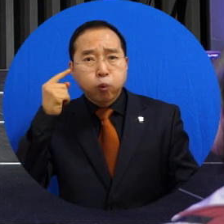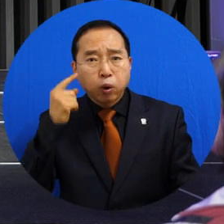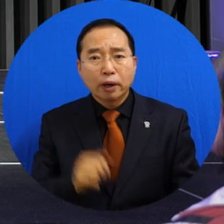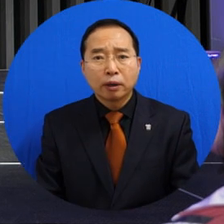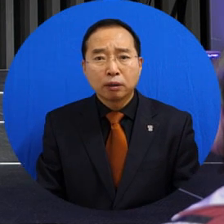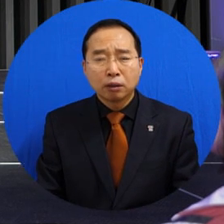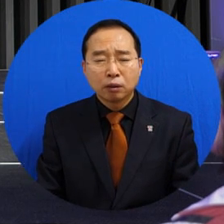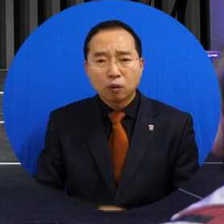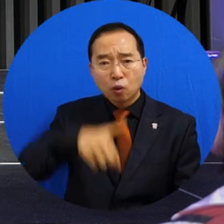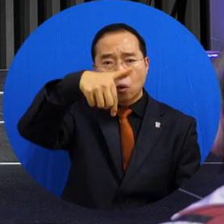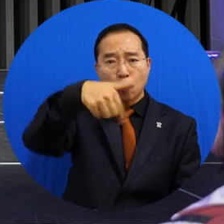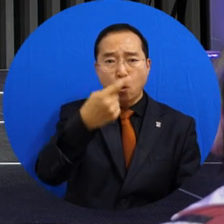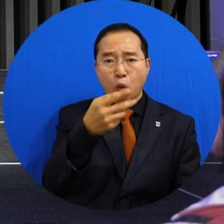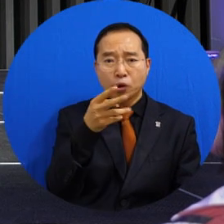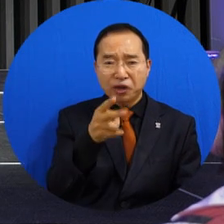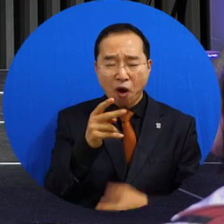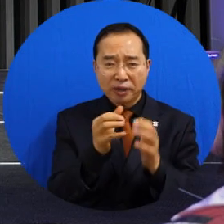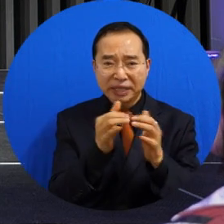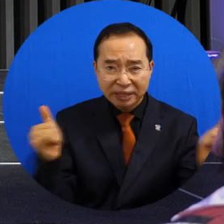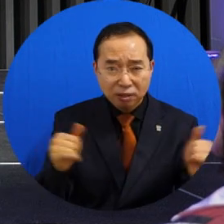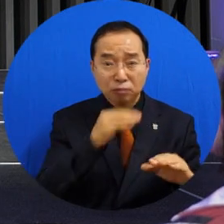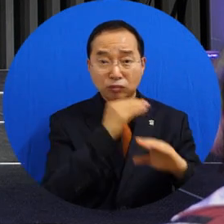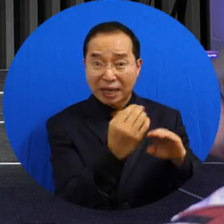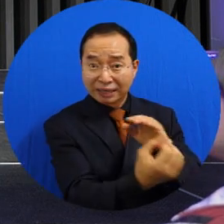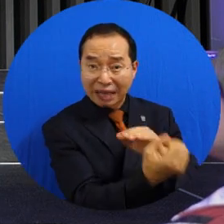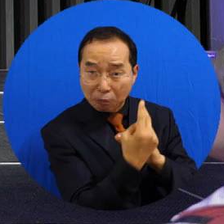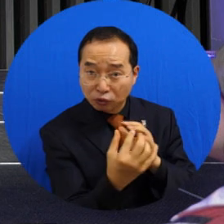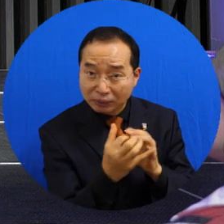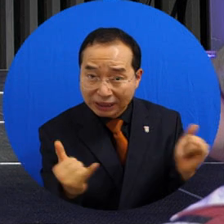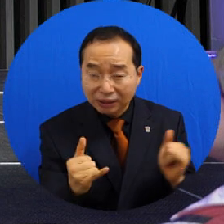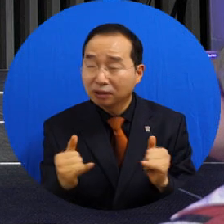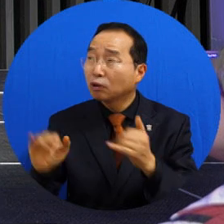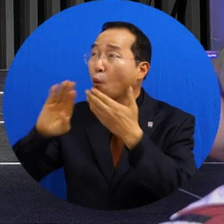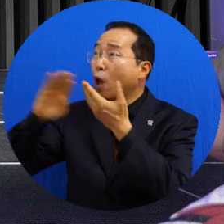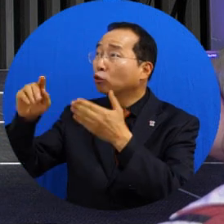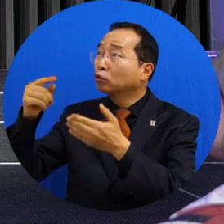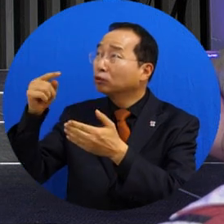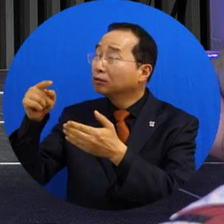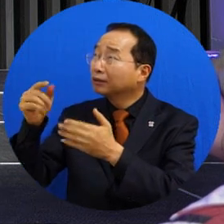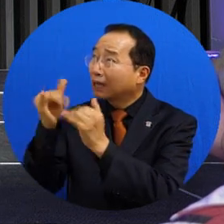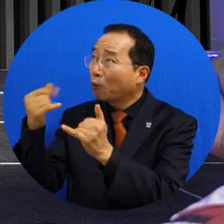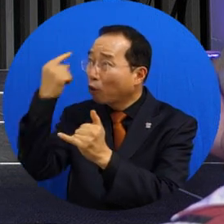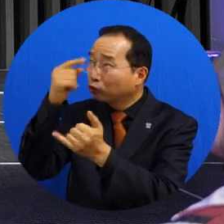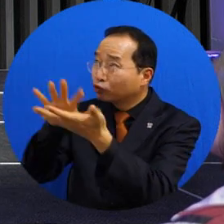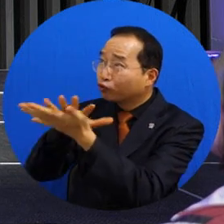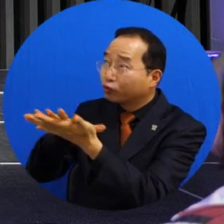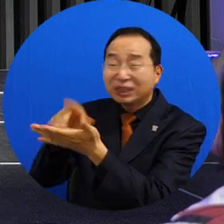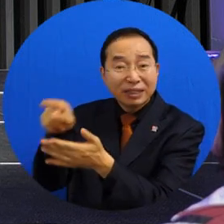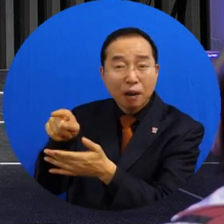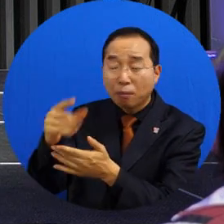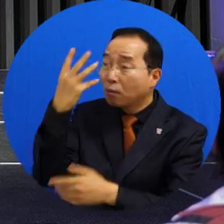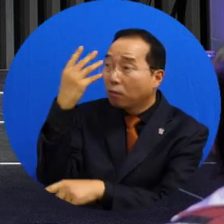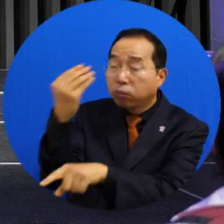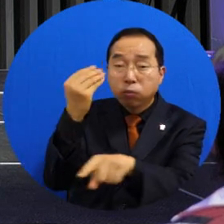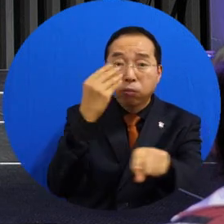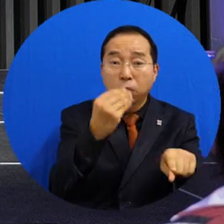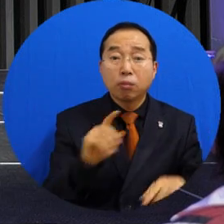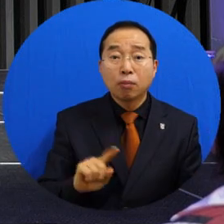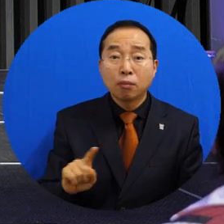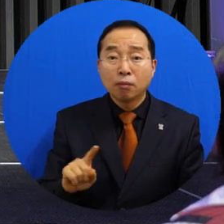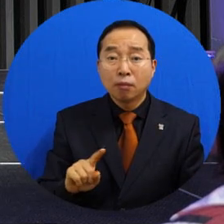왜 고려인, 탈북민, 입양아, 혼혈한인 다 이런 사람들을 볼 때 혹은 이런 단어들을 볼 때